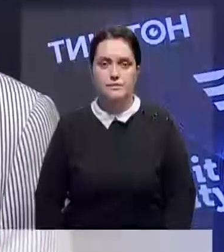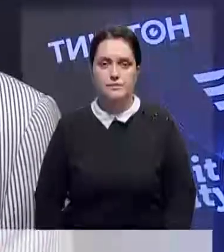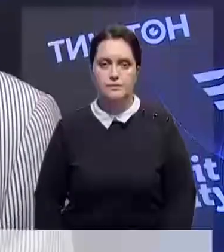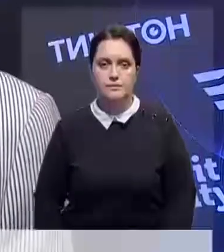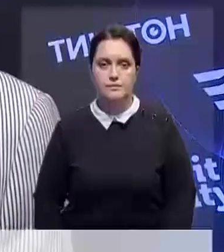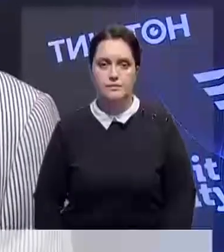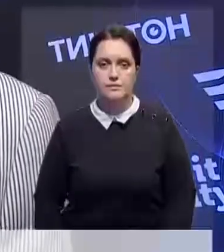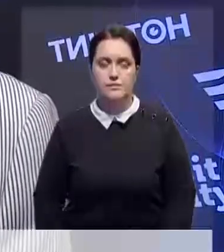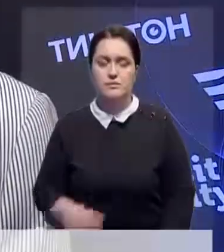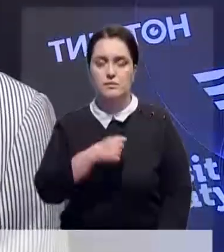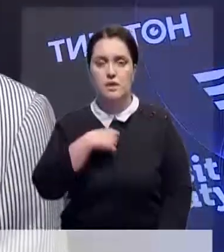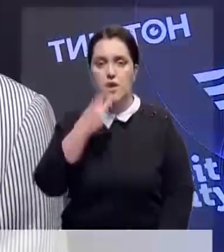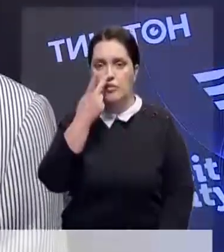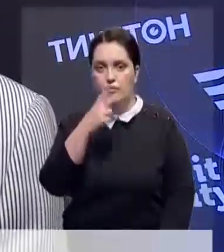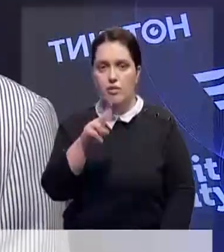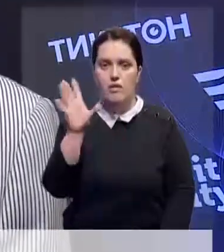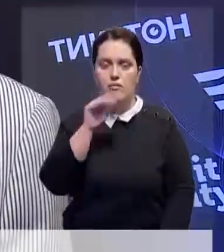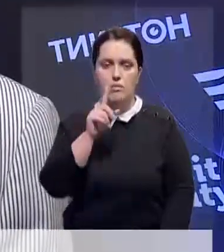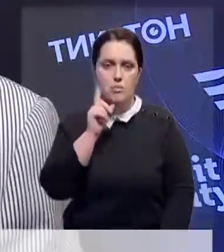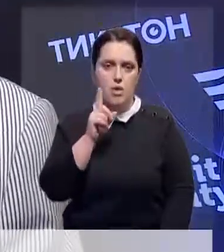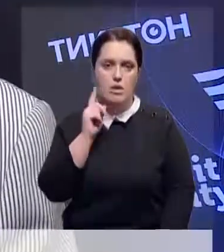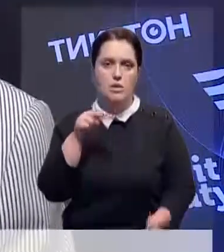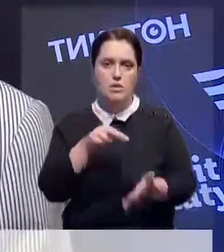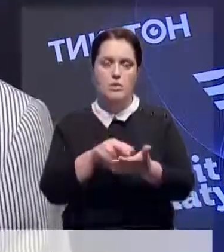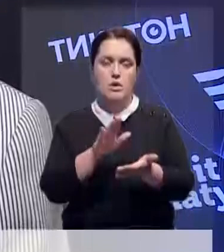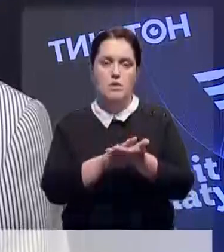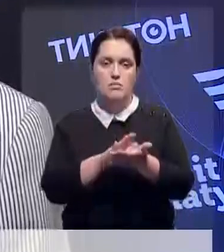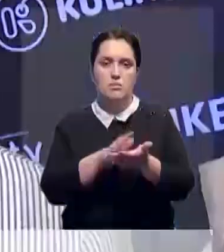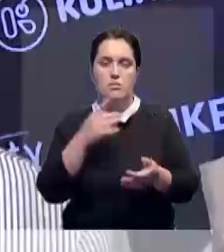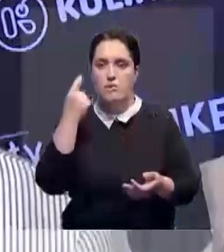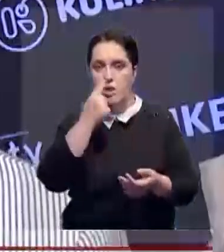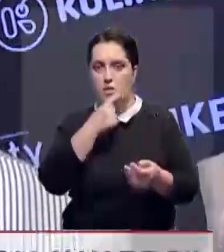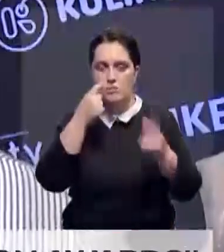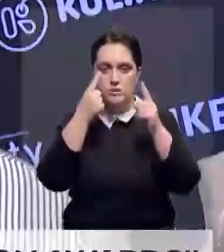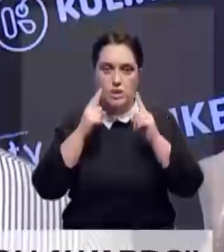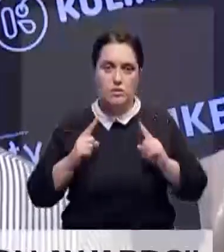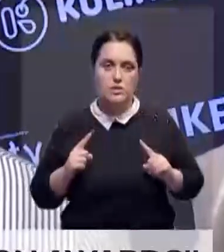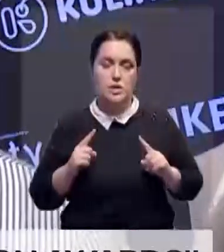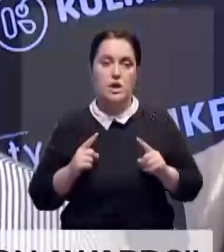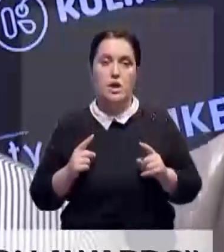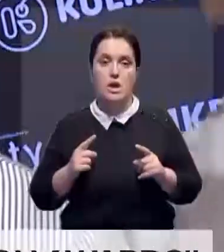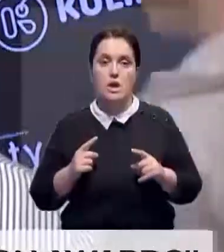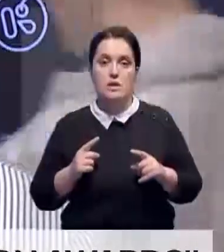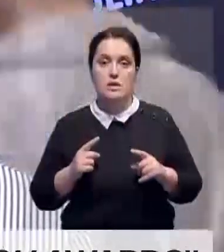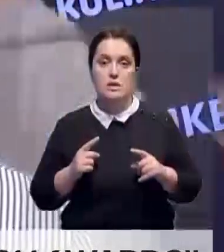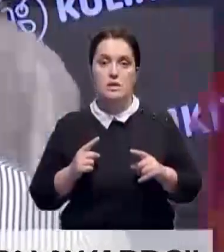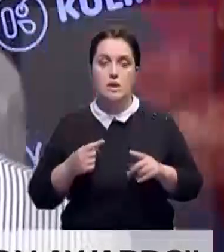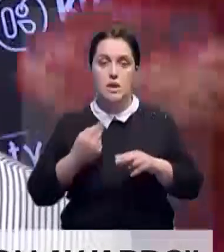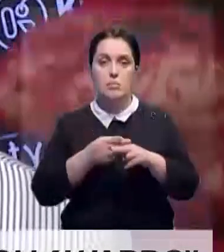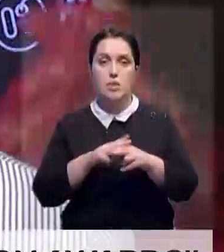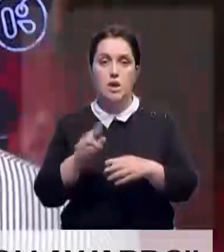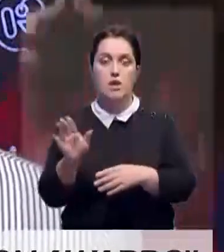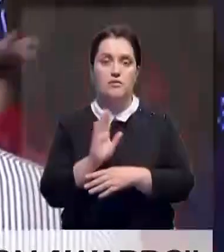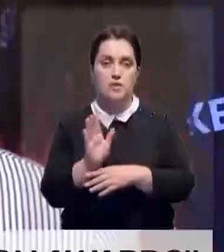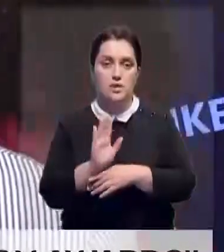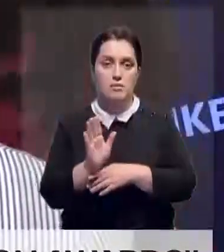видел, как молодежь стоя аплодировала. Даже на глазах слезы видел. Миссия ансамбля тоже высокая. А фильма тем более,